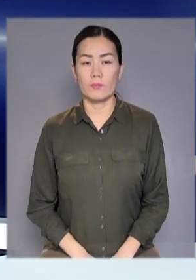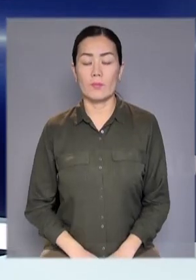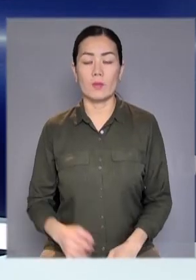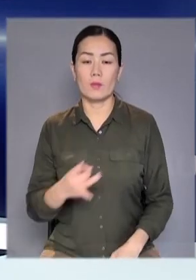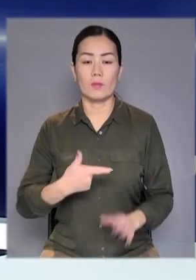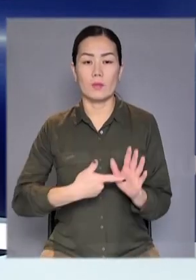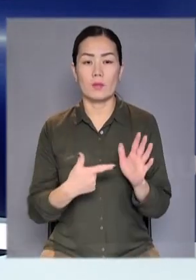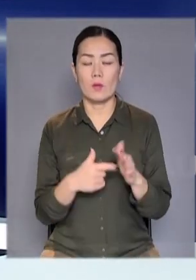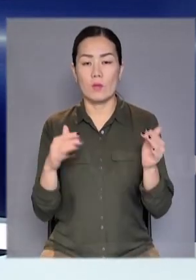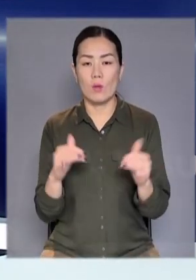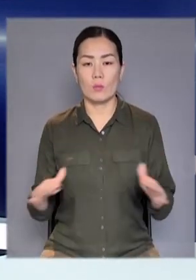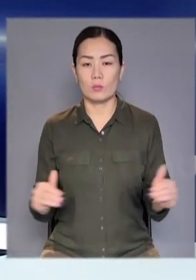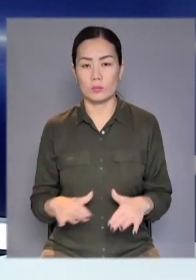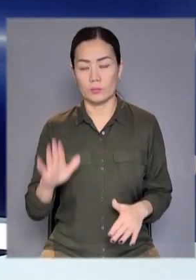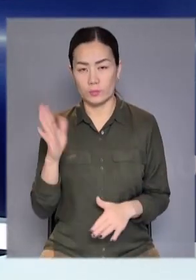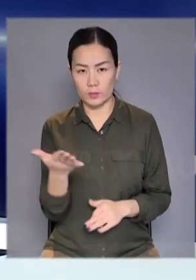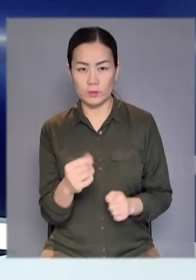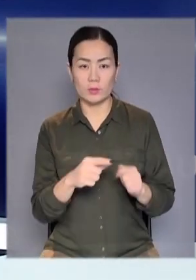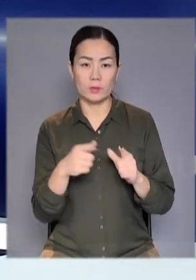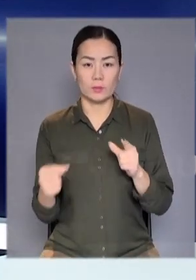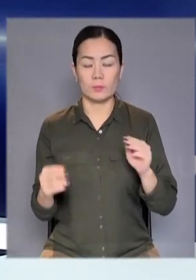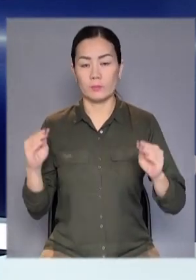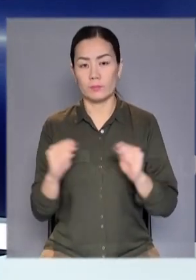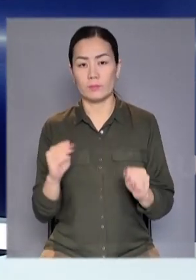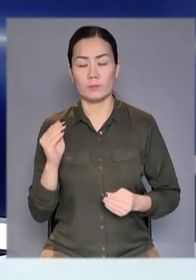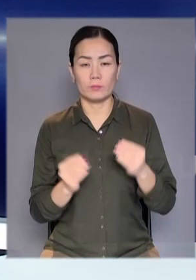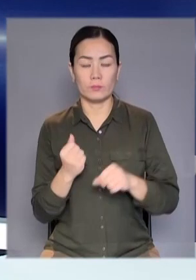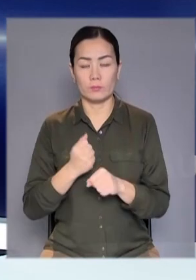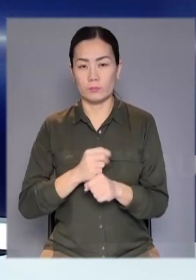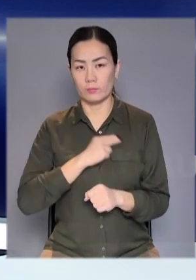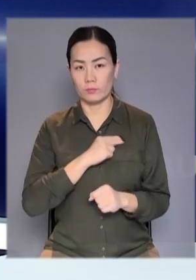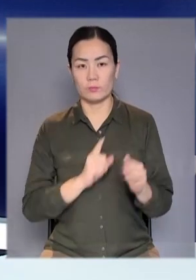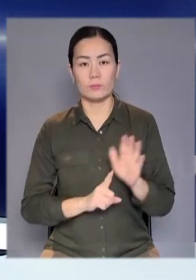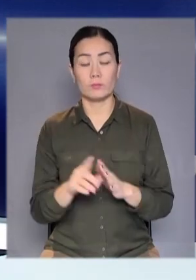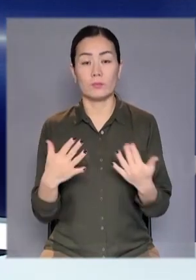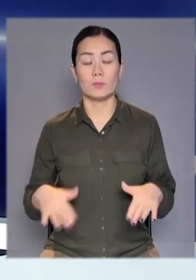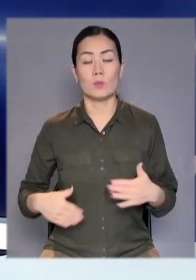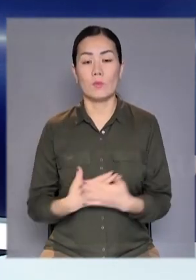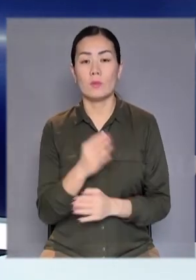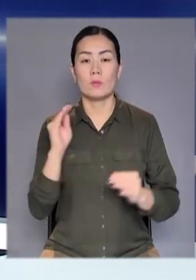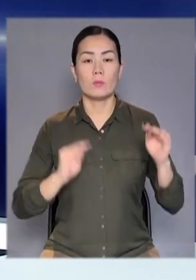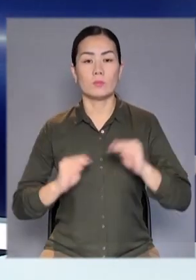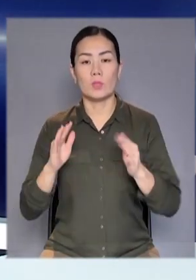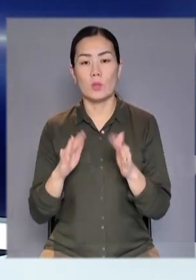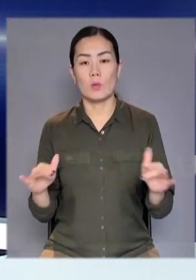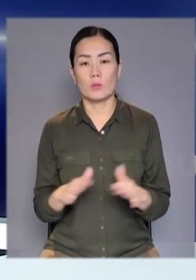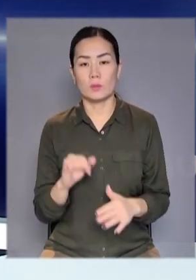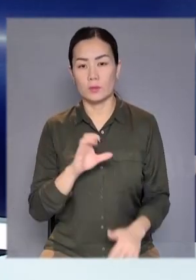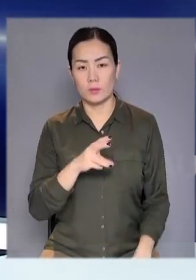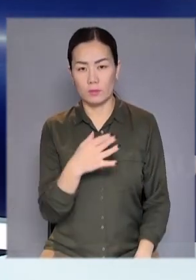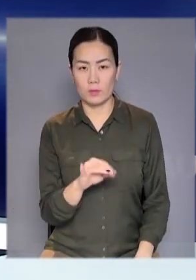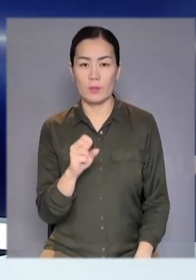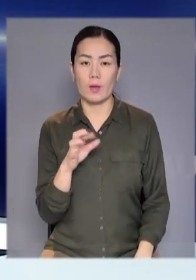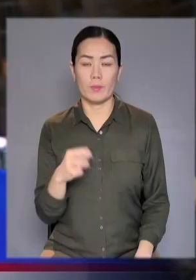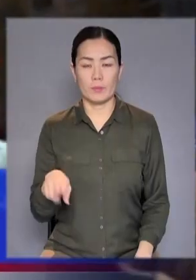Şaharda 7 şırşa kurulat. Hazır kılgan japraklardı ornatıp bezendiru jumıstarı jürüp jatır. Jañadan jasatılgan şırşalar Исатай